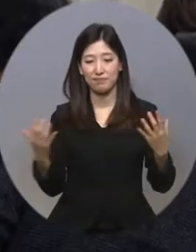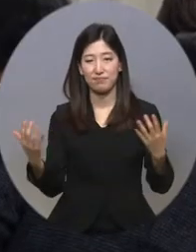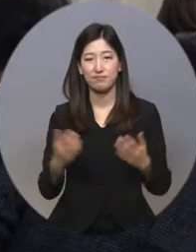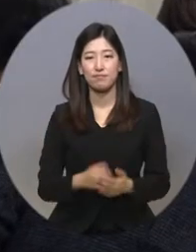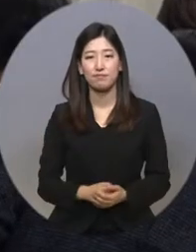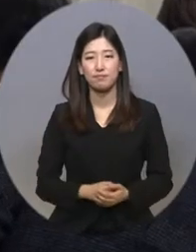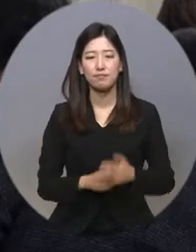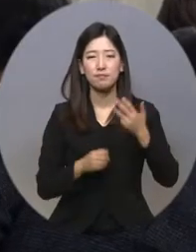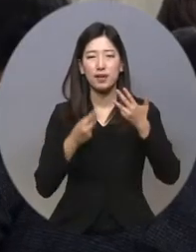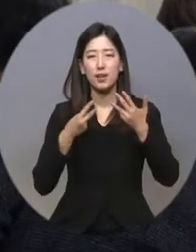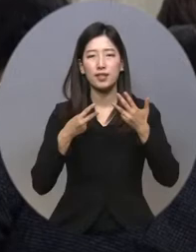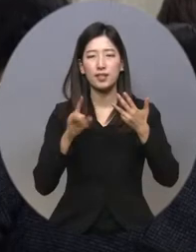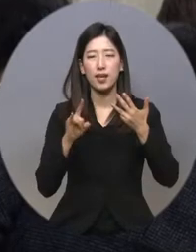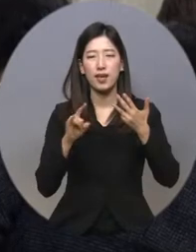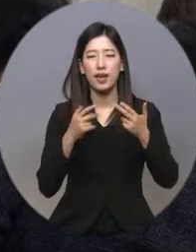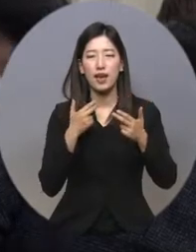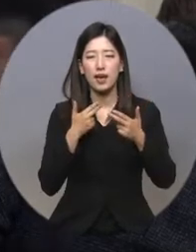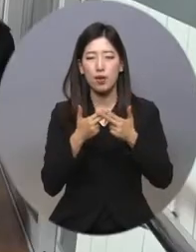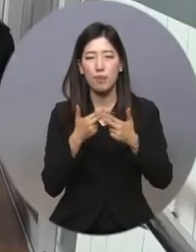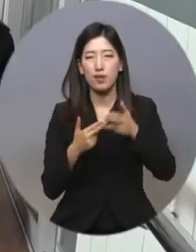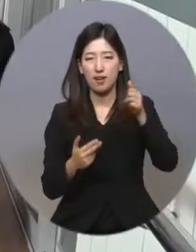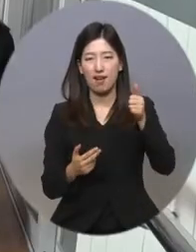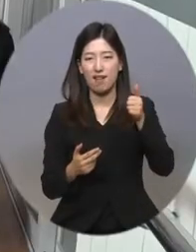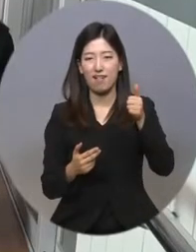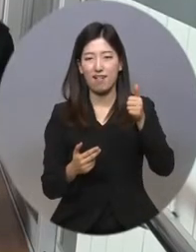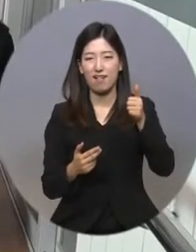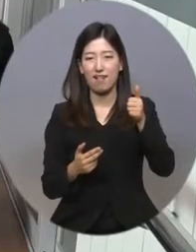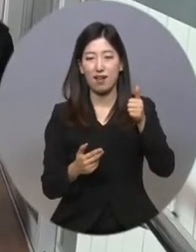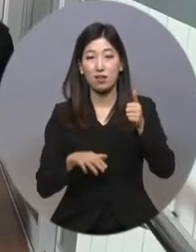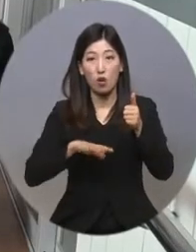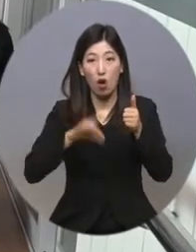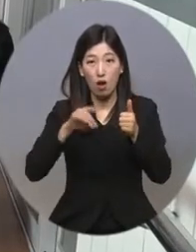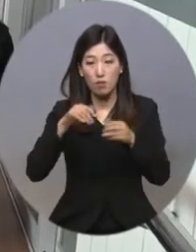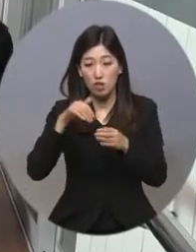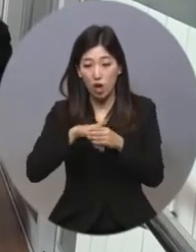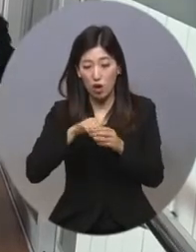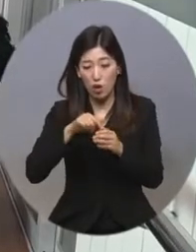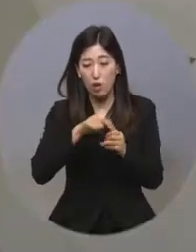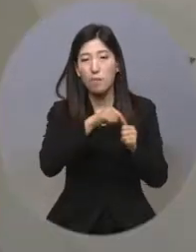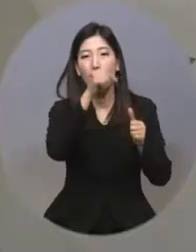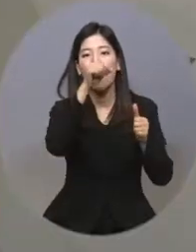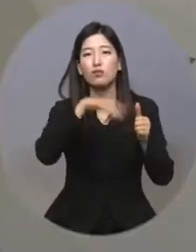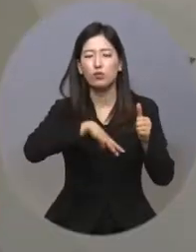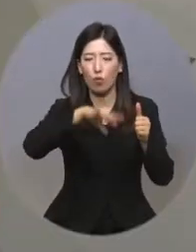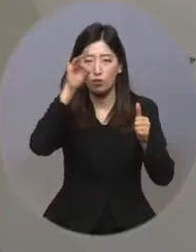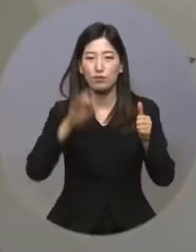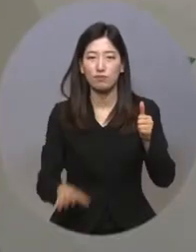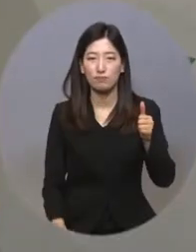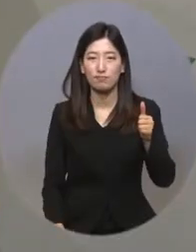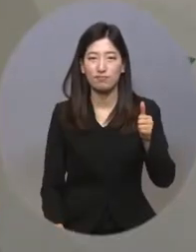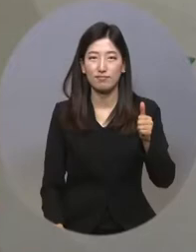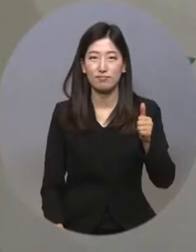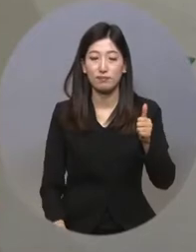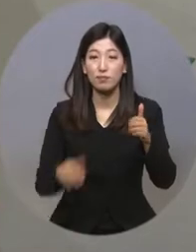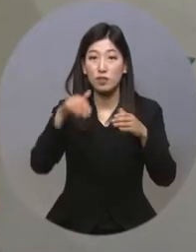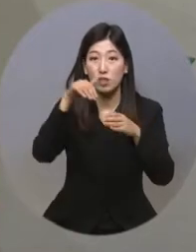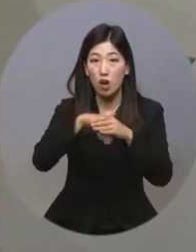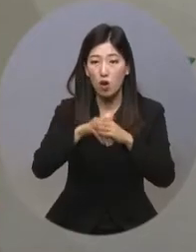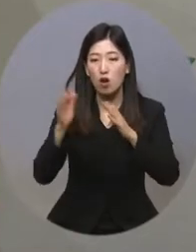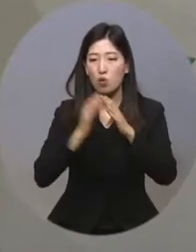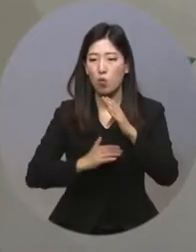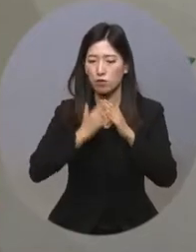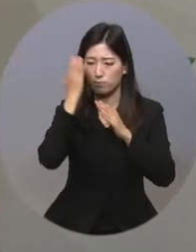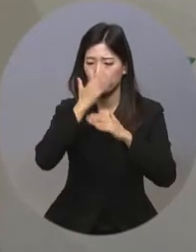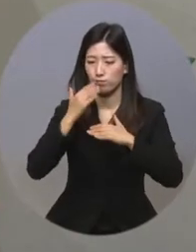제8대를 맡는 의정부시 사회복지사협회는 처음으로 선거를 통해 회장을 선출했습니다. 선거는 공식적인 절차를